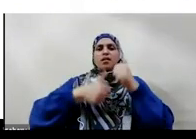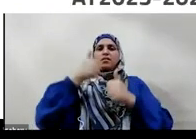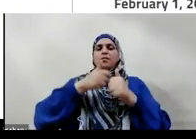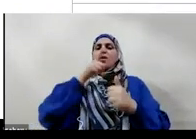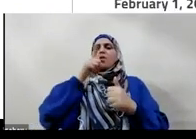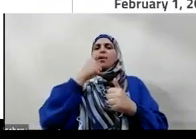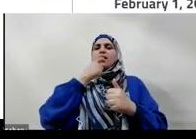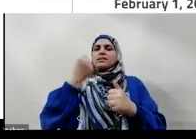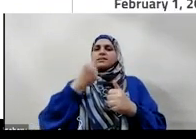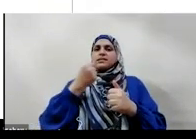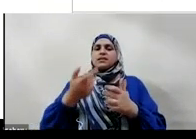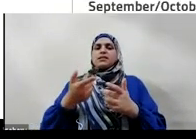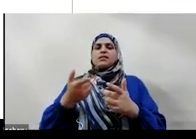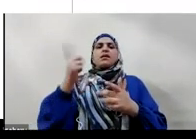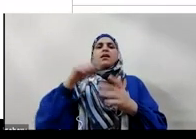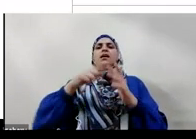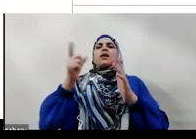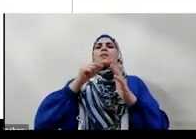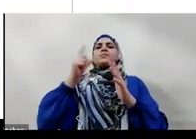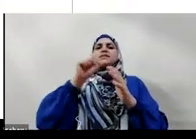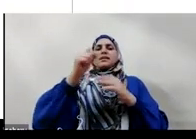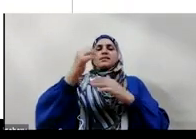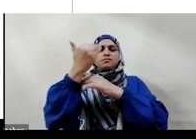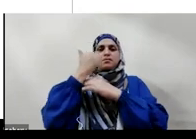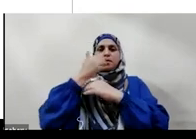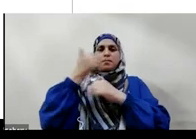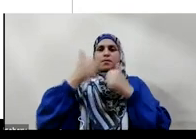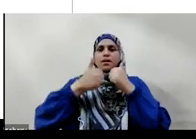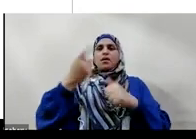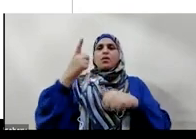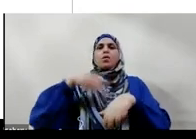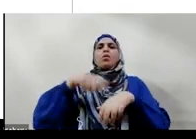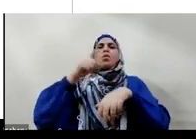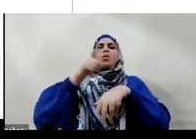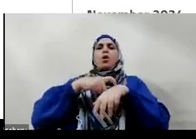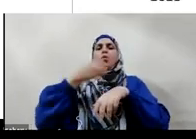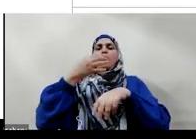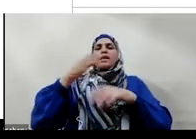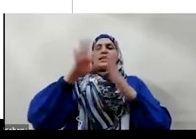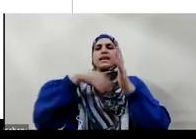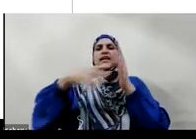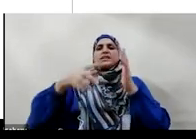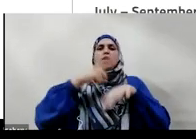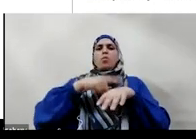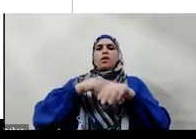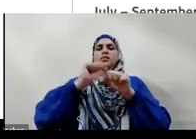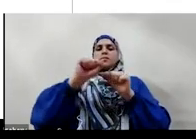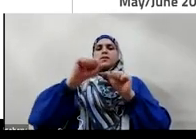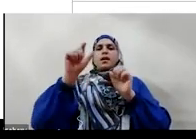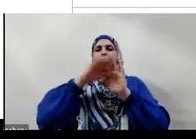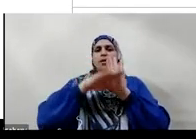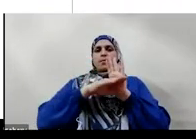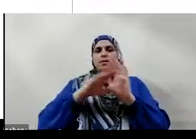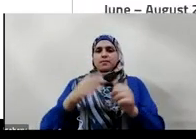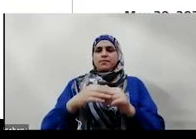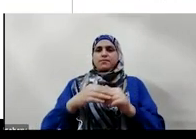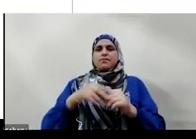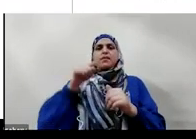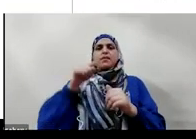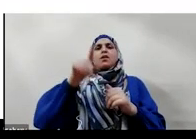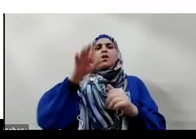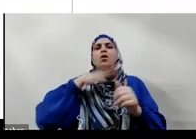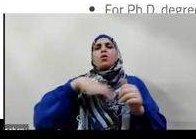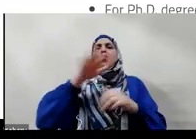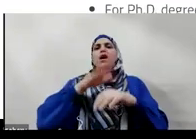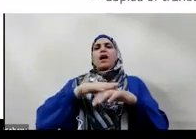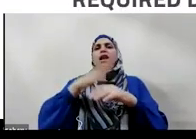الإنجليزية، امتيازات المنحة، والتايم لاين أو الجدول الزمني الخاص بالبرنامج لفترة مقبلة. ده كله هيبقى على إيدي